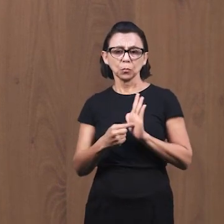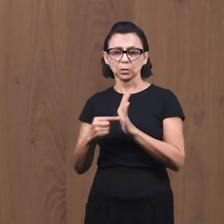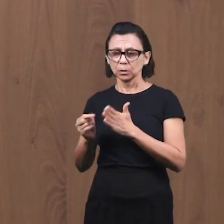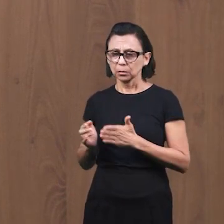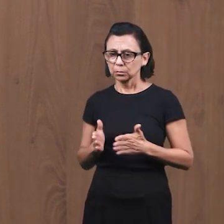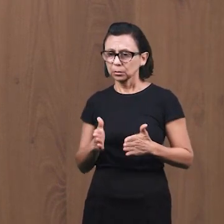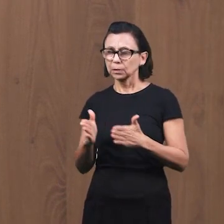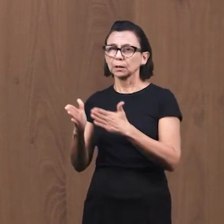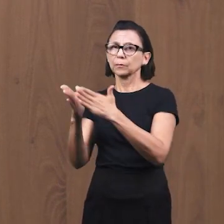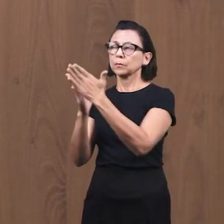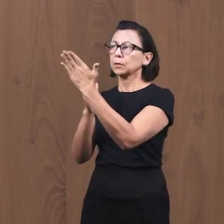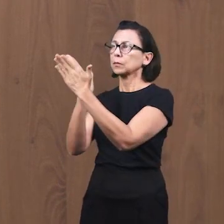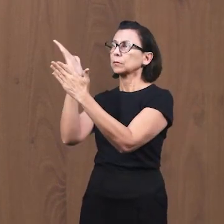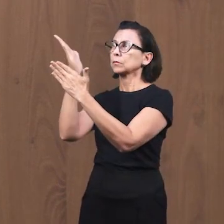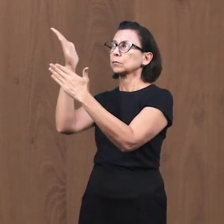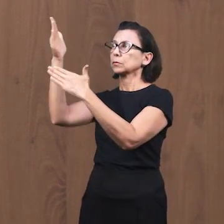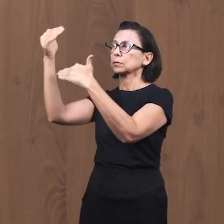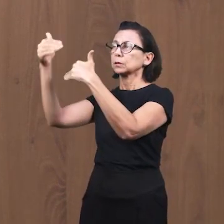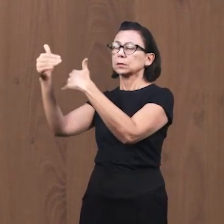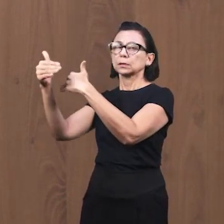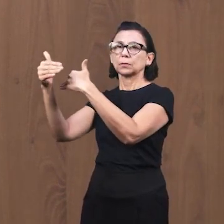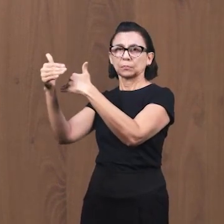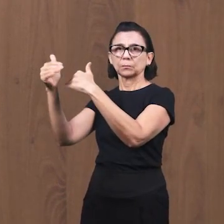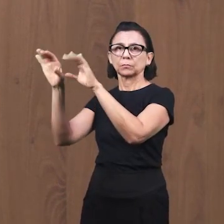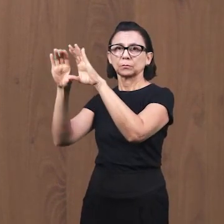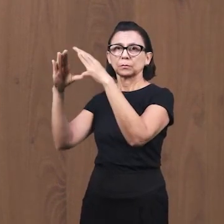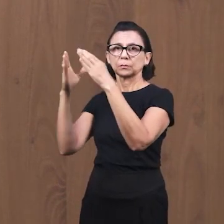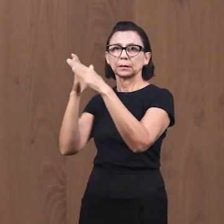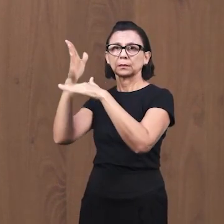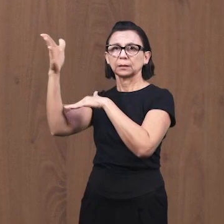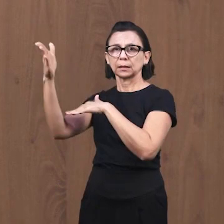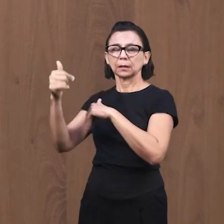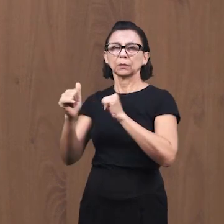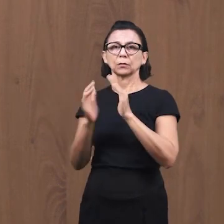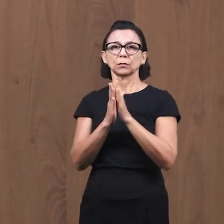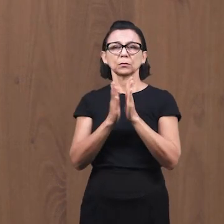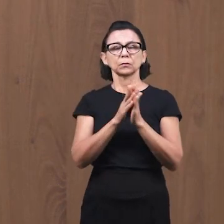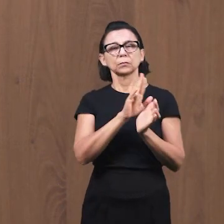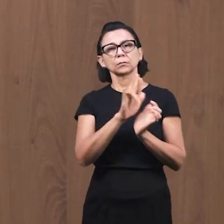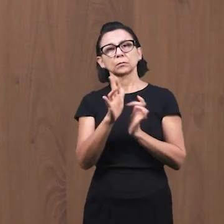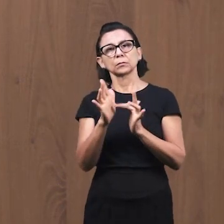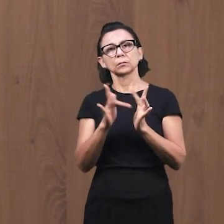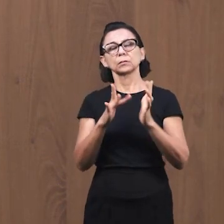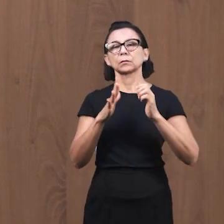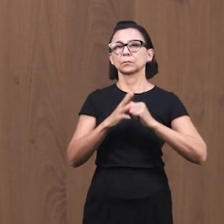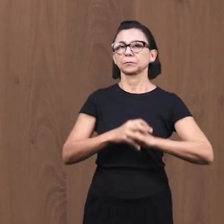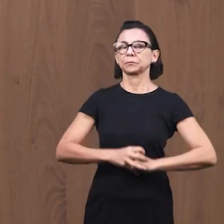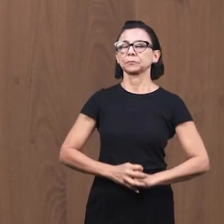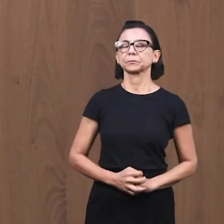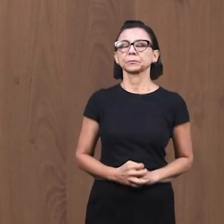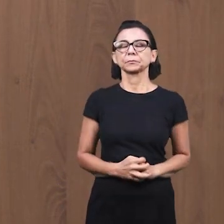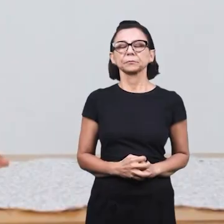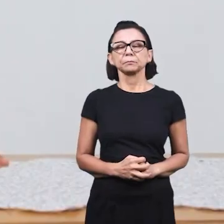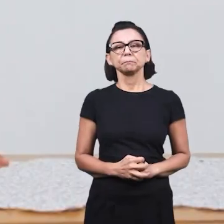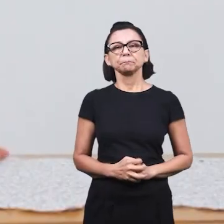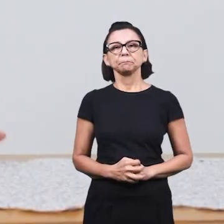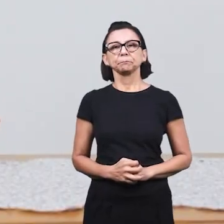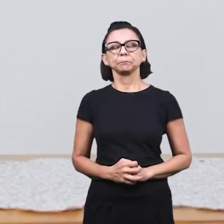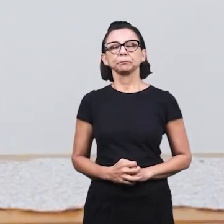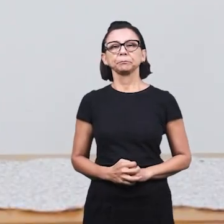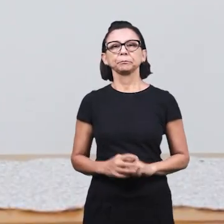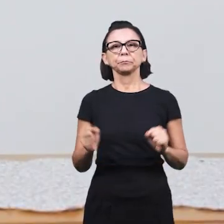наших, ведя нас по пути вечности с Тобой. Мы молимся к Тебе во имя Господа Иисуса.